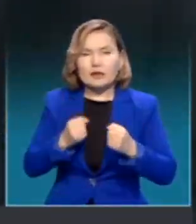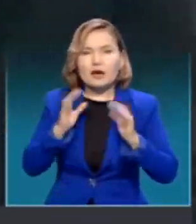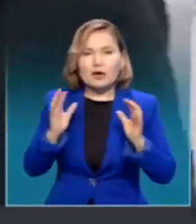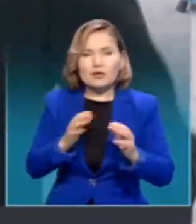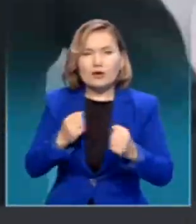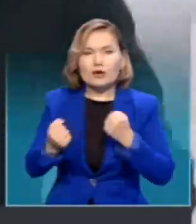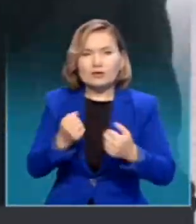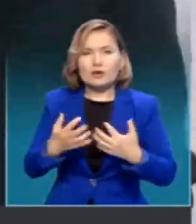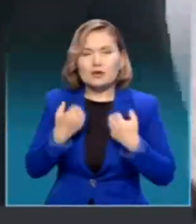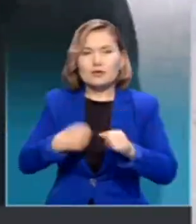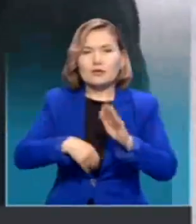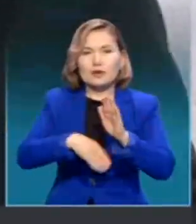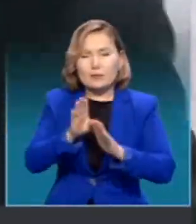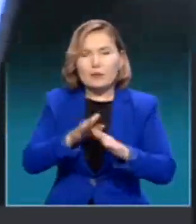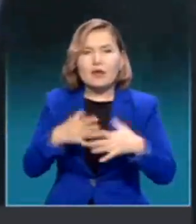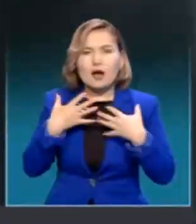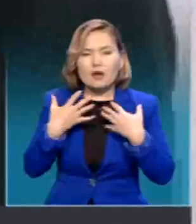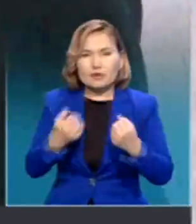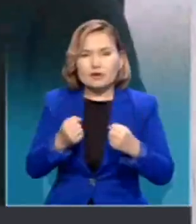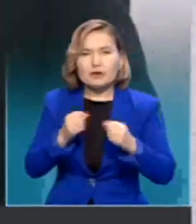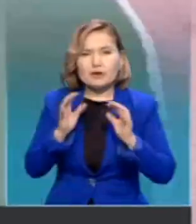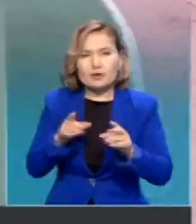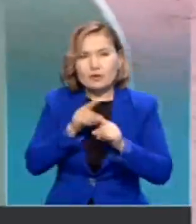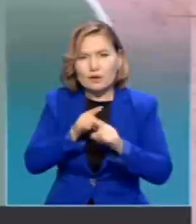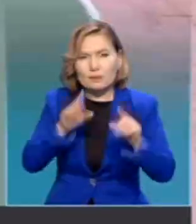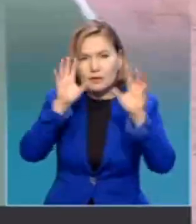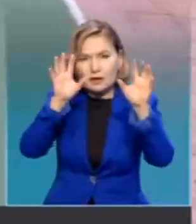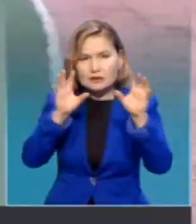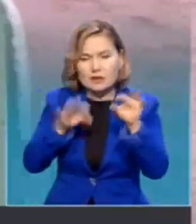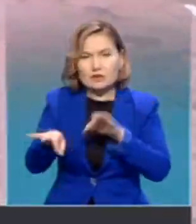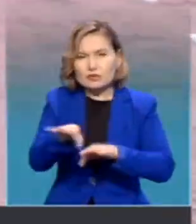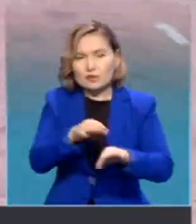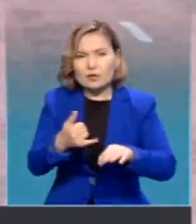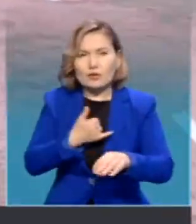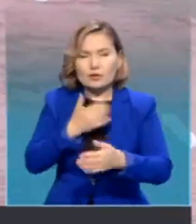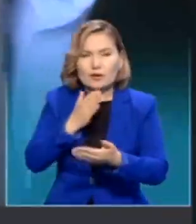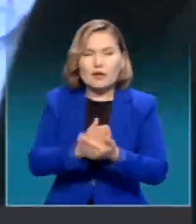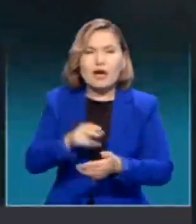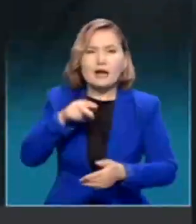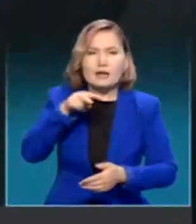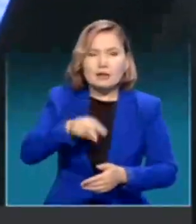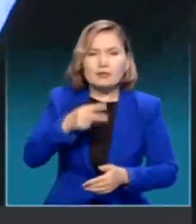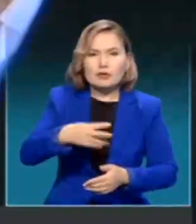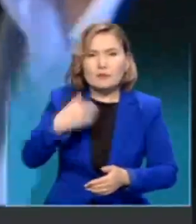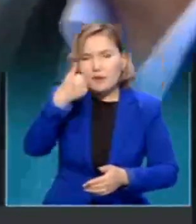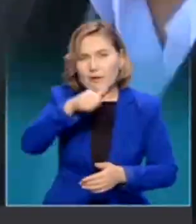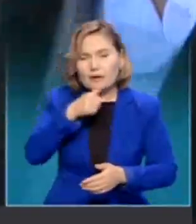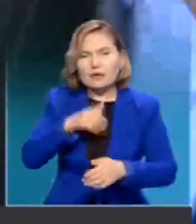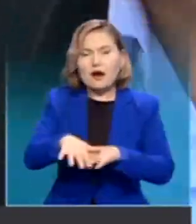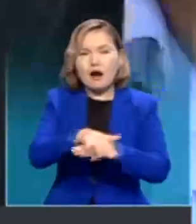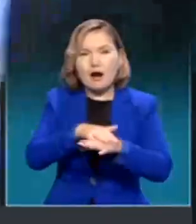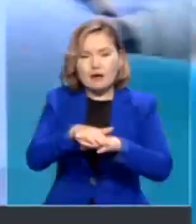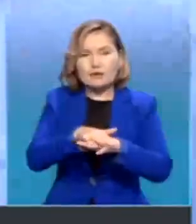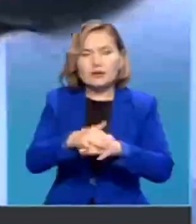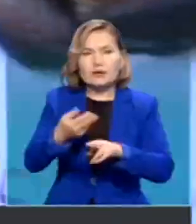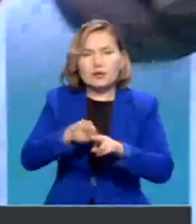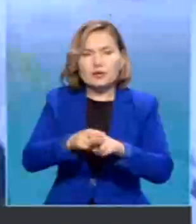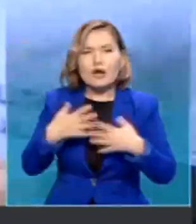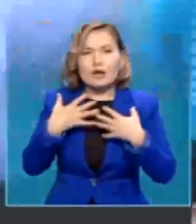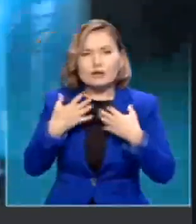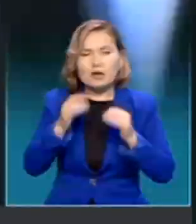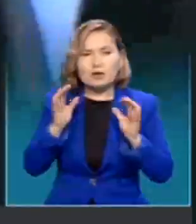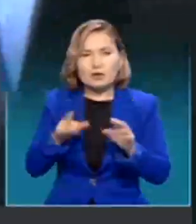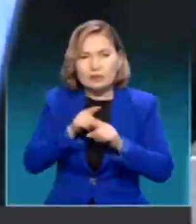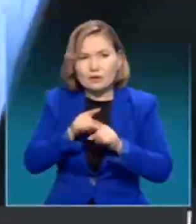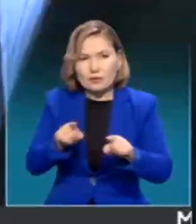жалпы саламатты өмір салтын насихаттау үшін бізде заң жобасы бар. Енді 2025 жылға дейінде халықтың осы саламатты өмір